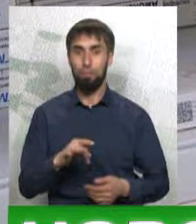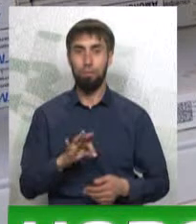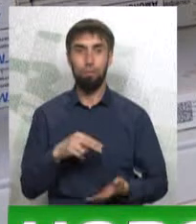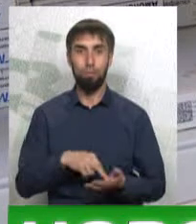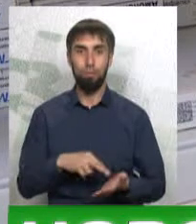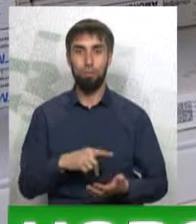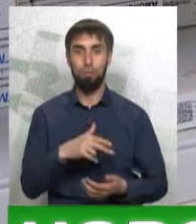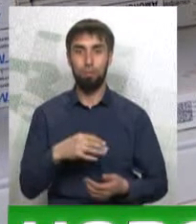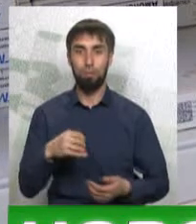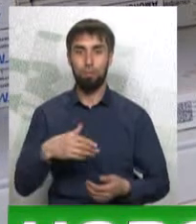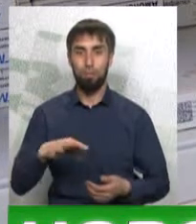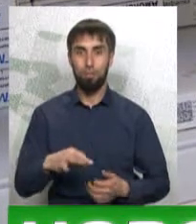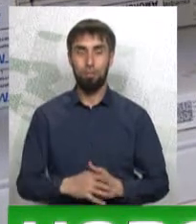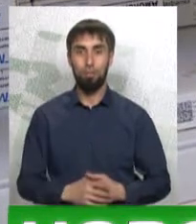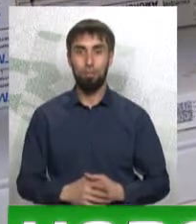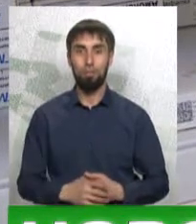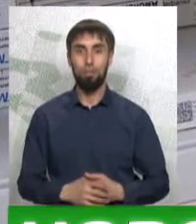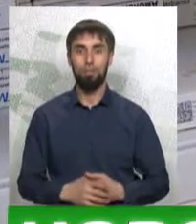стоит где-то